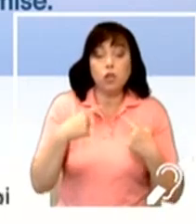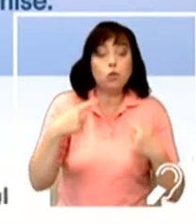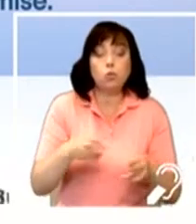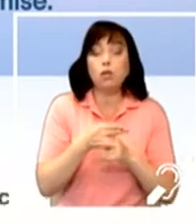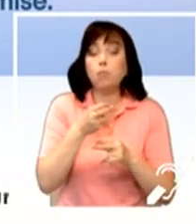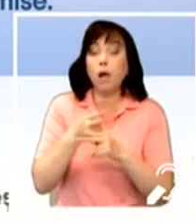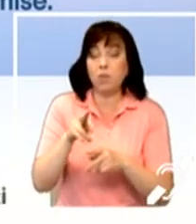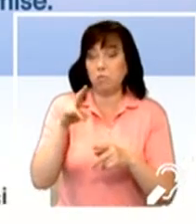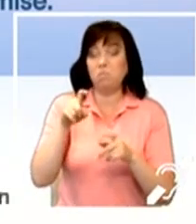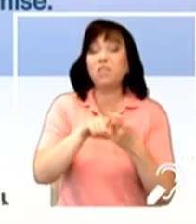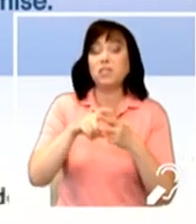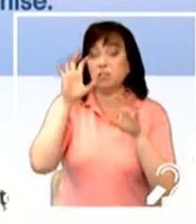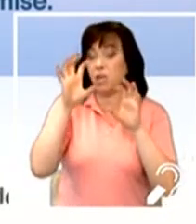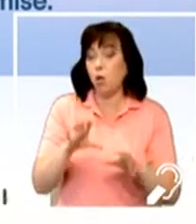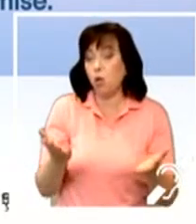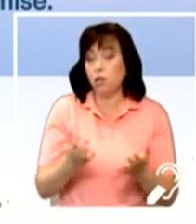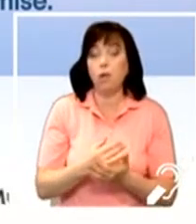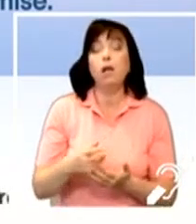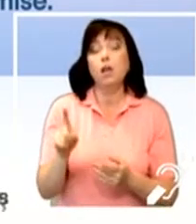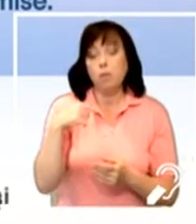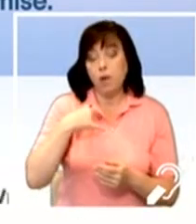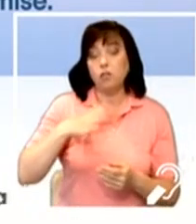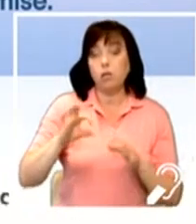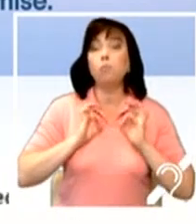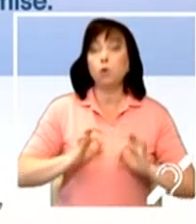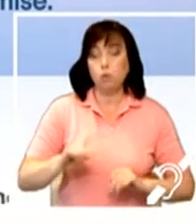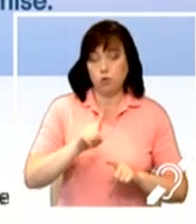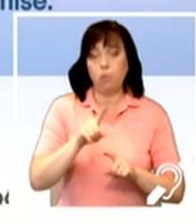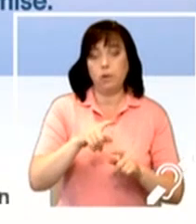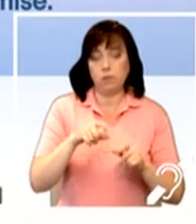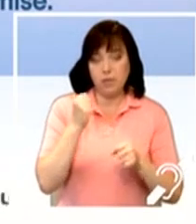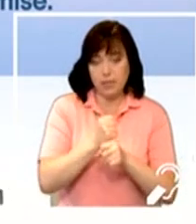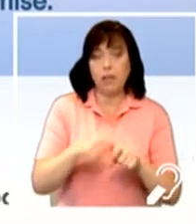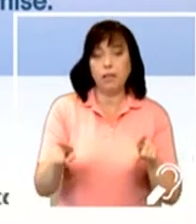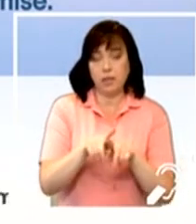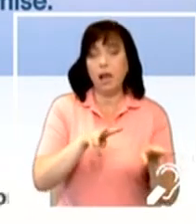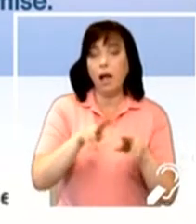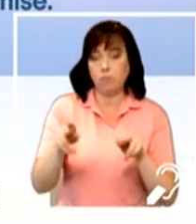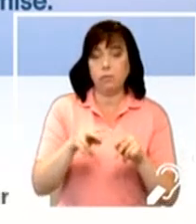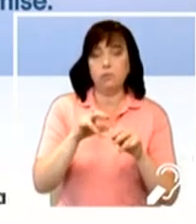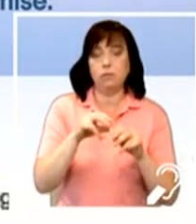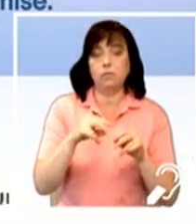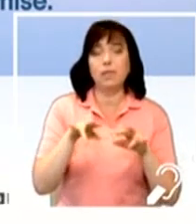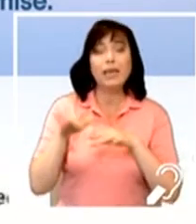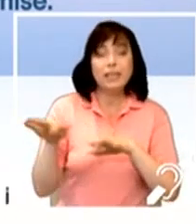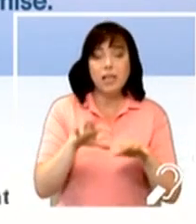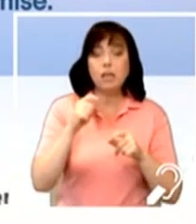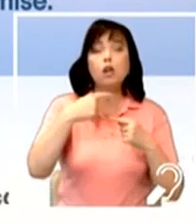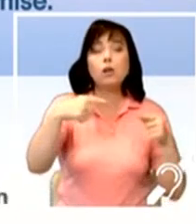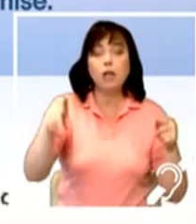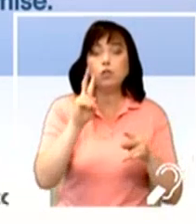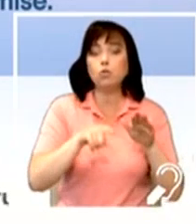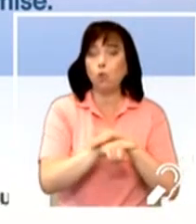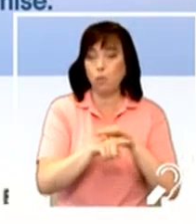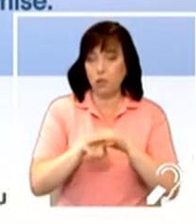de ordin legislativ sau de altă natură, aștept de la procuratură să facă demersuri similare în cazul tuturor fugarilor suspectați că au comis